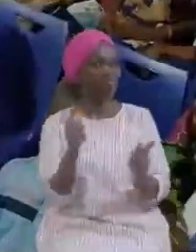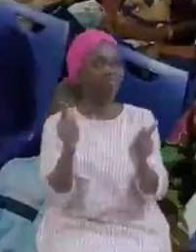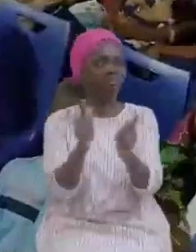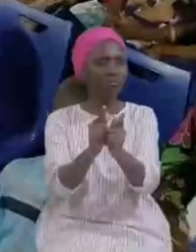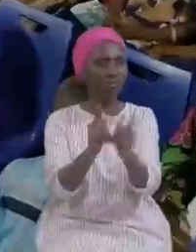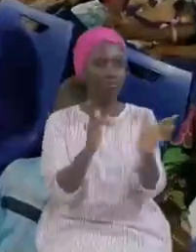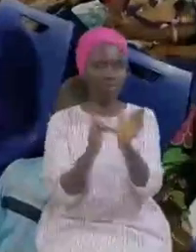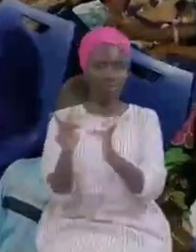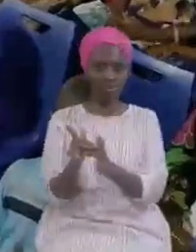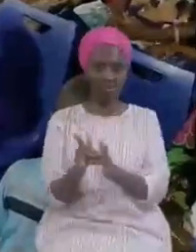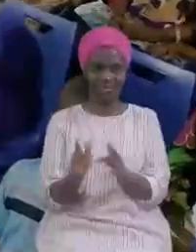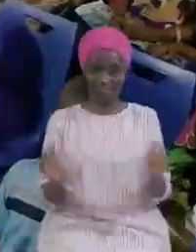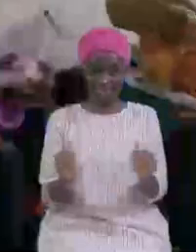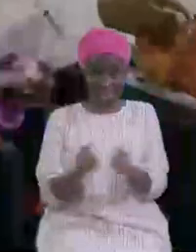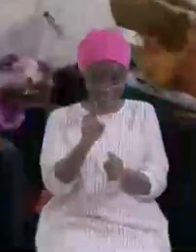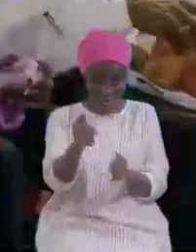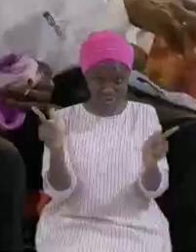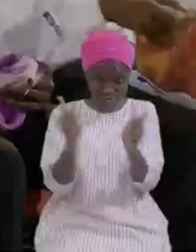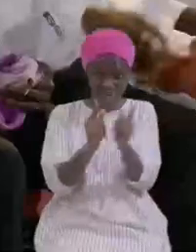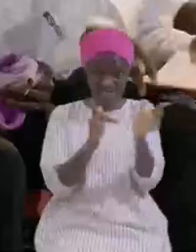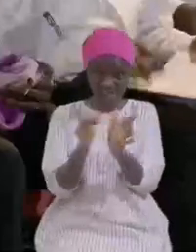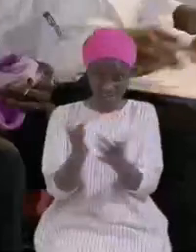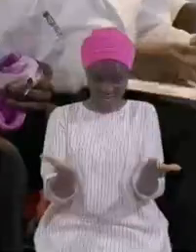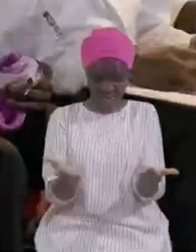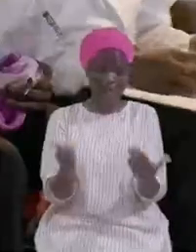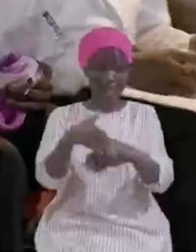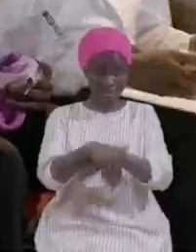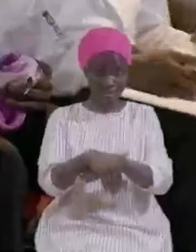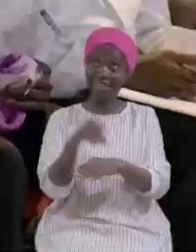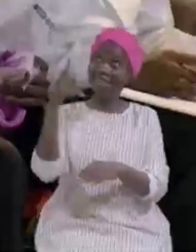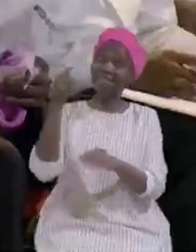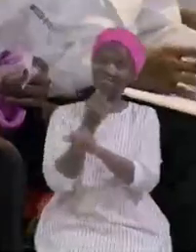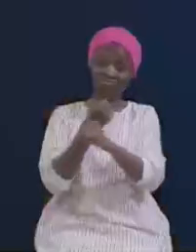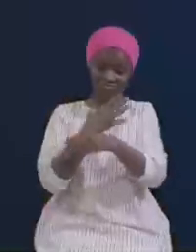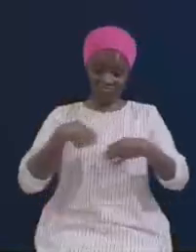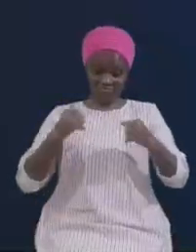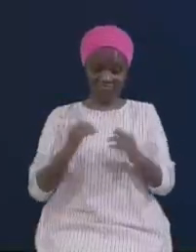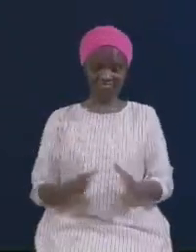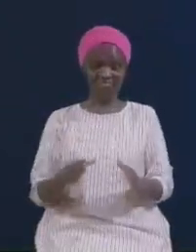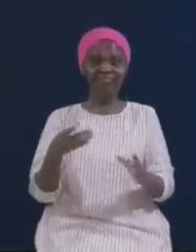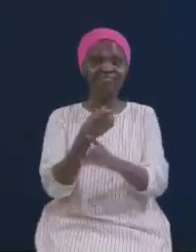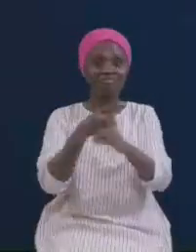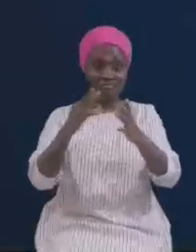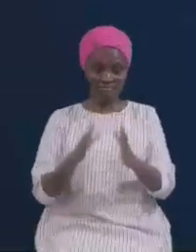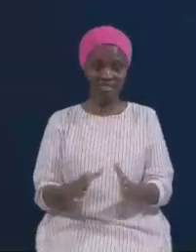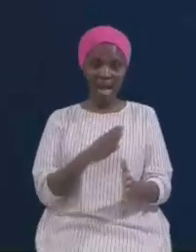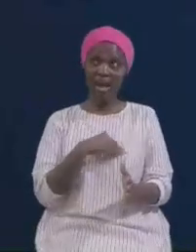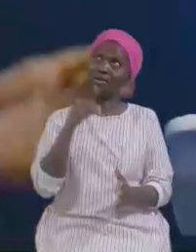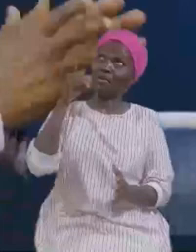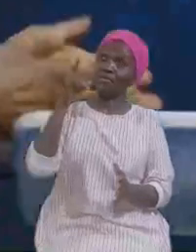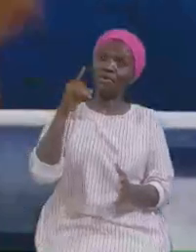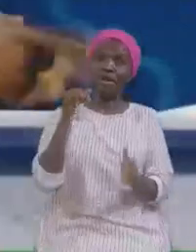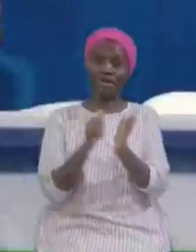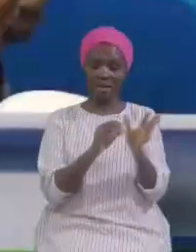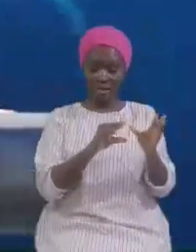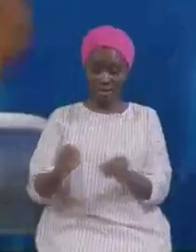finalement Jésus. Comme tu rencontres Jésus ce soir, le guérisseur, le libérateur, et celui qui nous